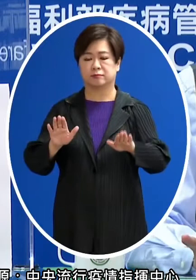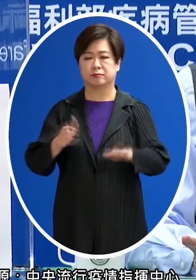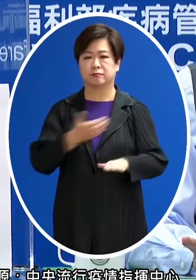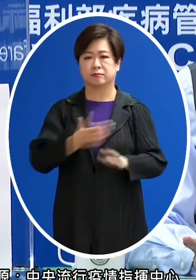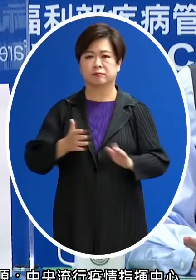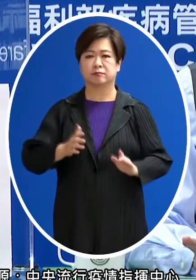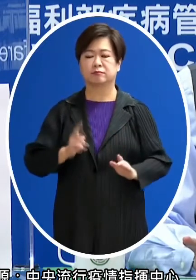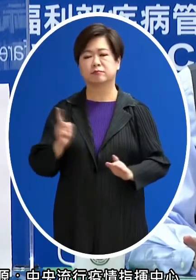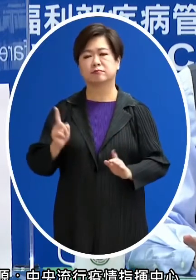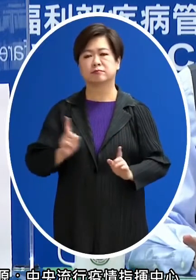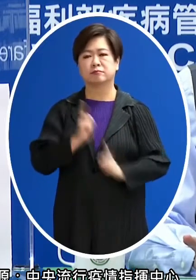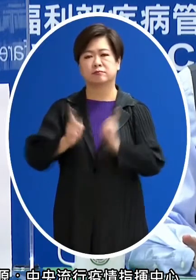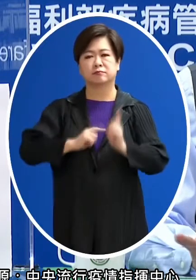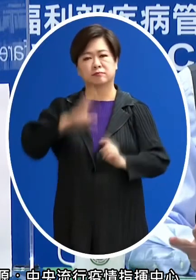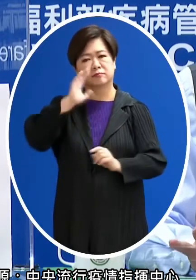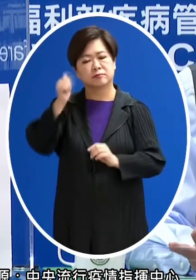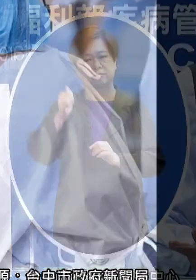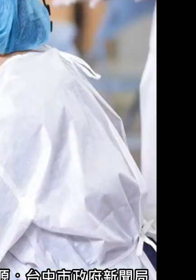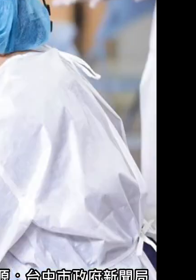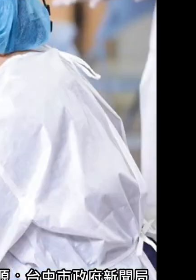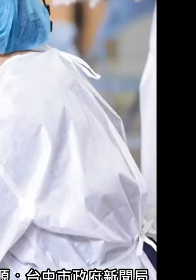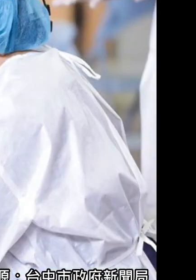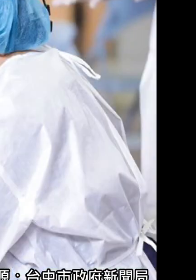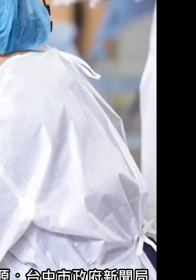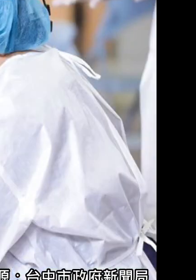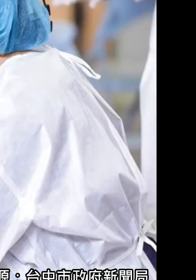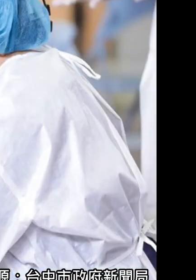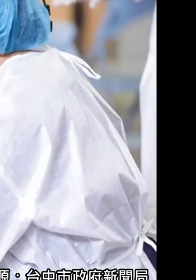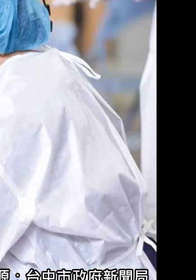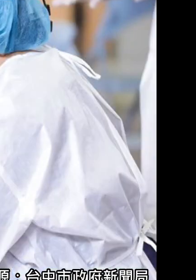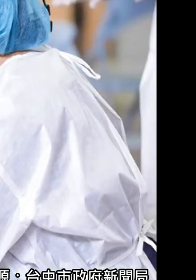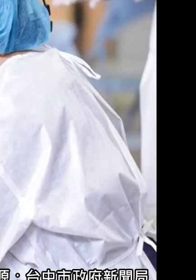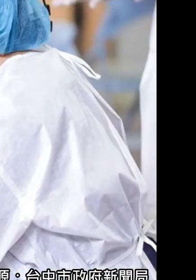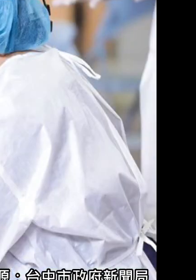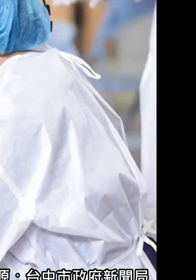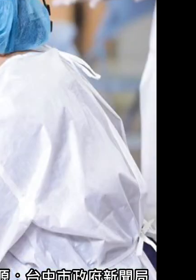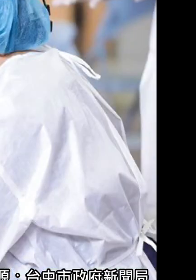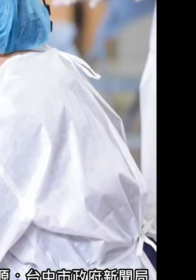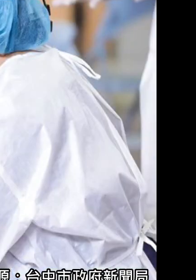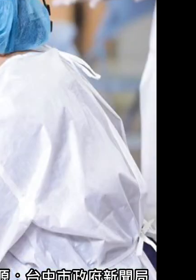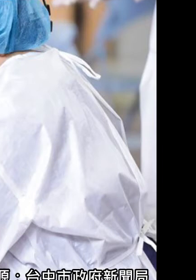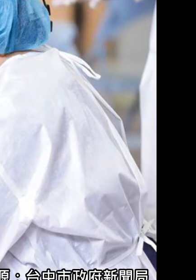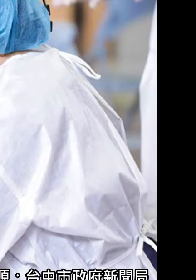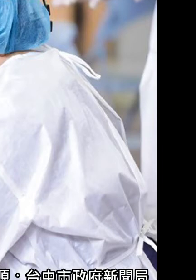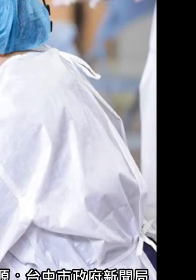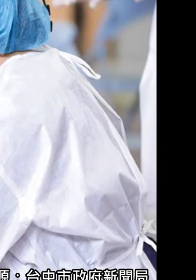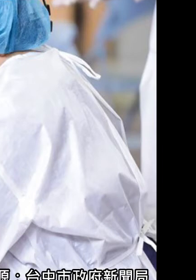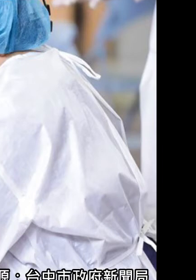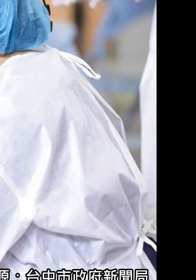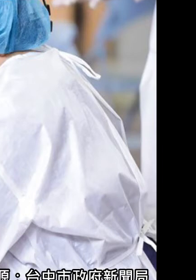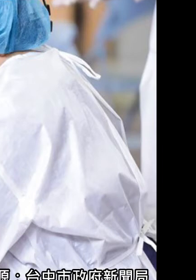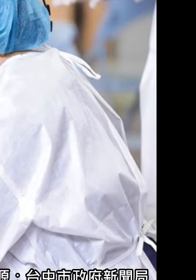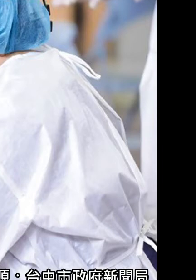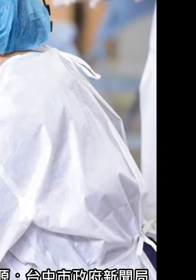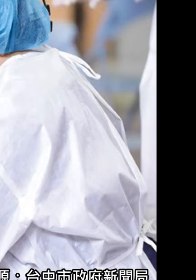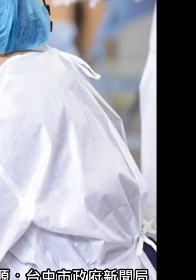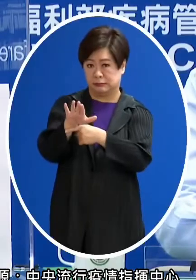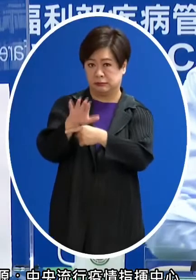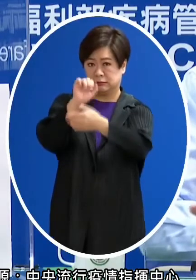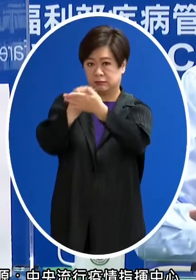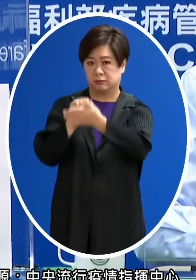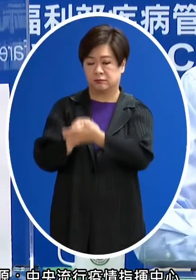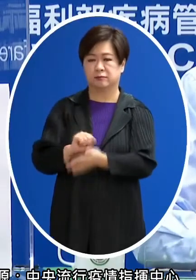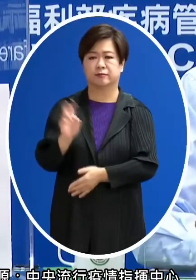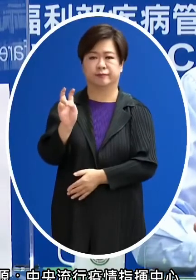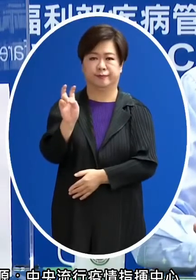约有 6.7 万人。而由于长辈接种疫苗猝死案例增加，也开始传出有缓打潮出现。陈时中表示，目